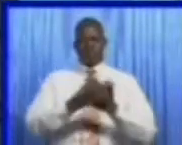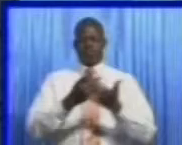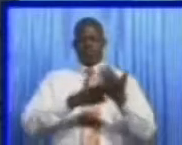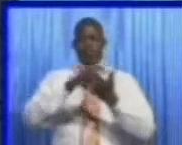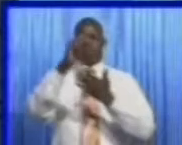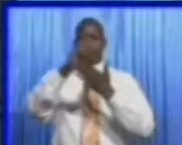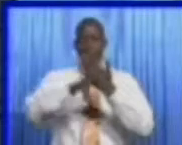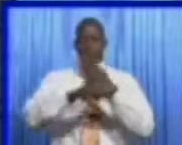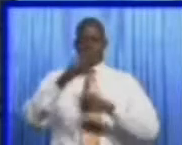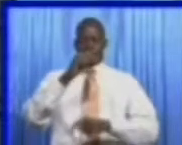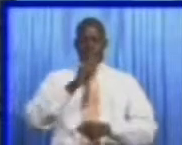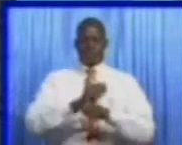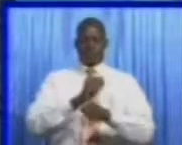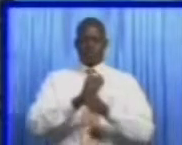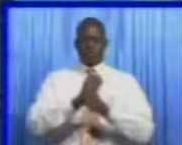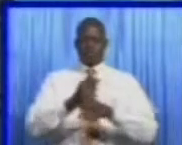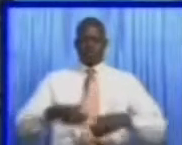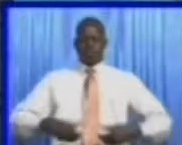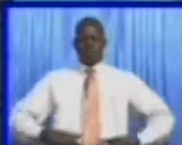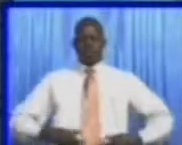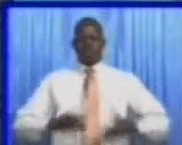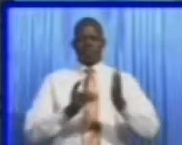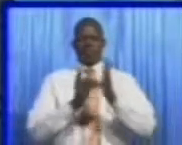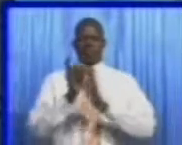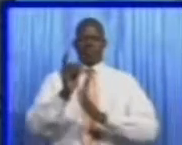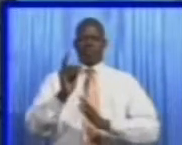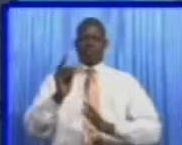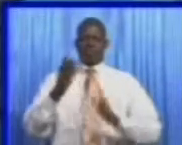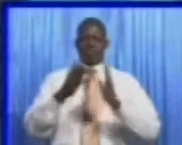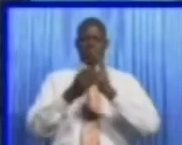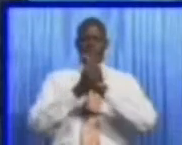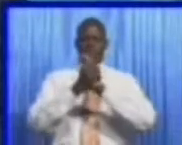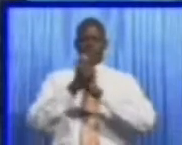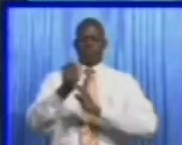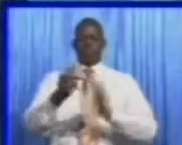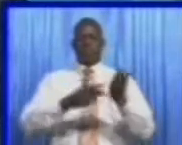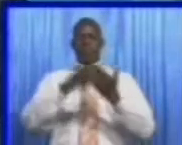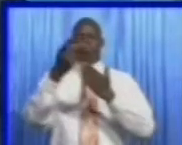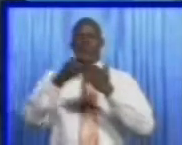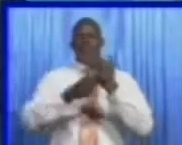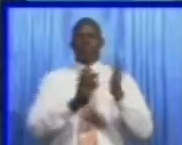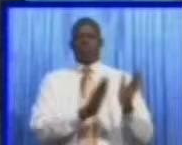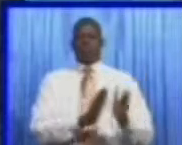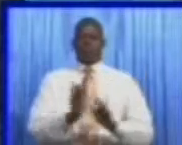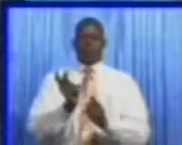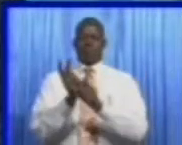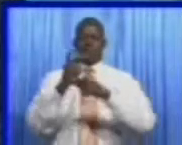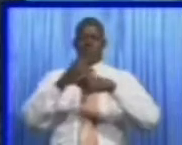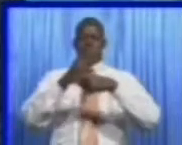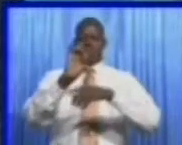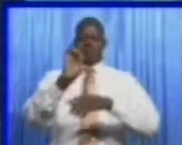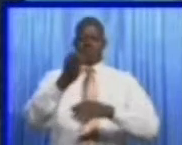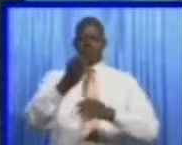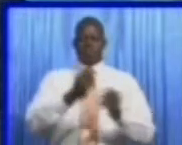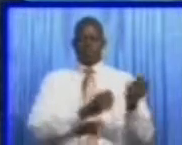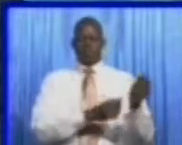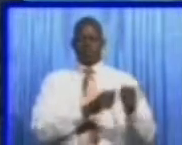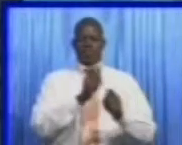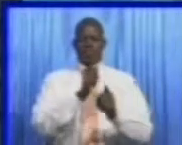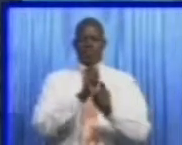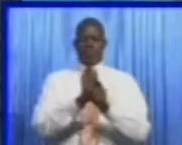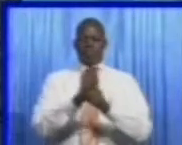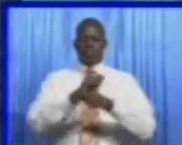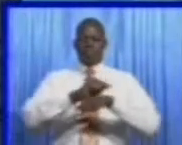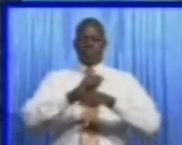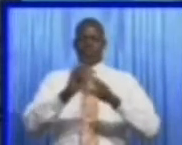emploi des jeunes et développement des compétences et au programme d'amélioration de la productivité agricole des petits exploitants. On fait